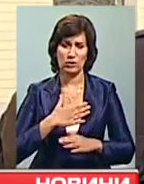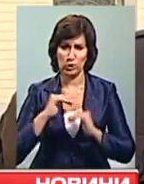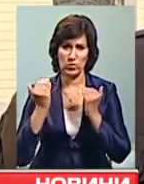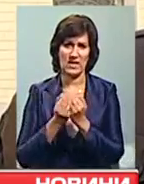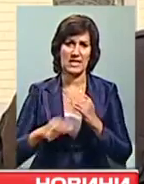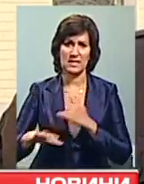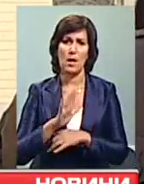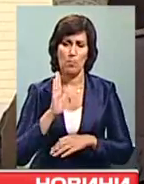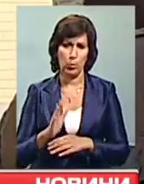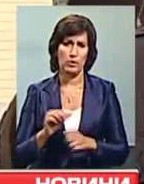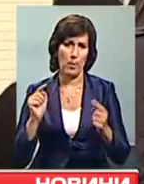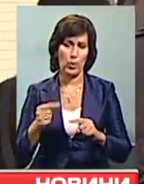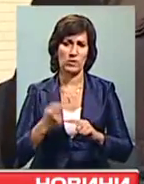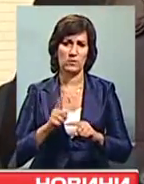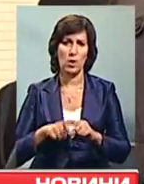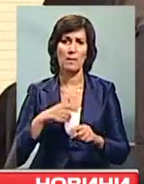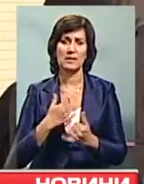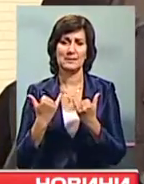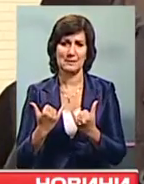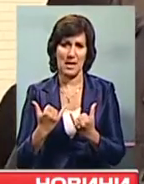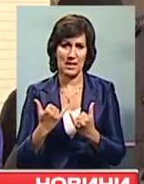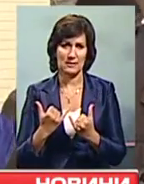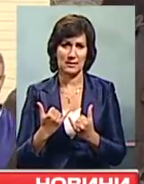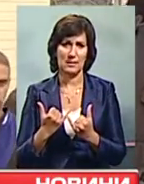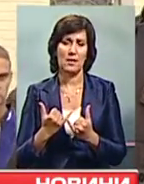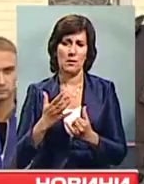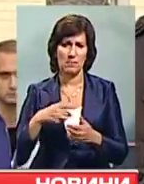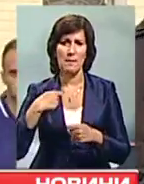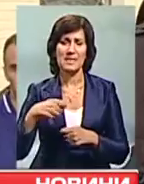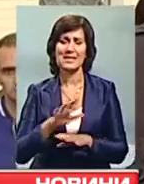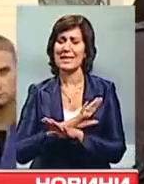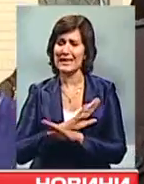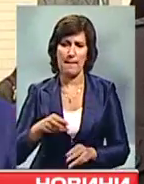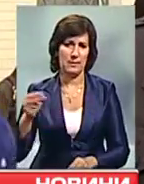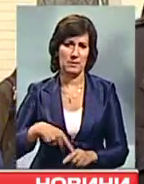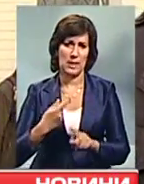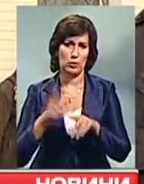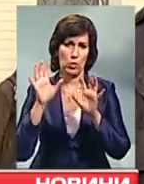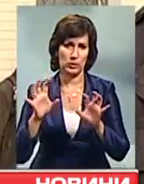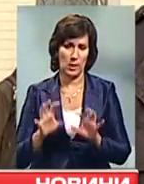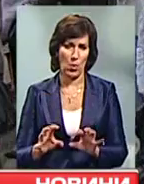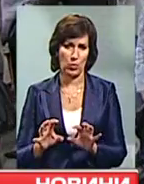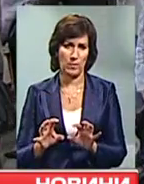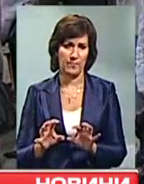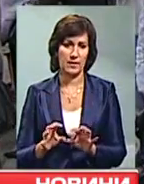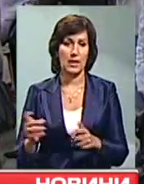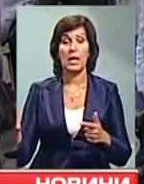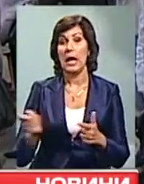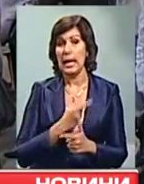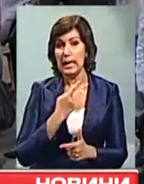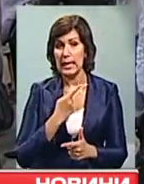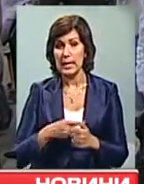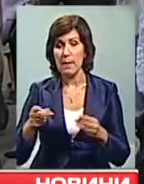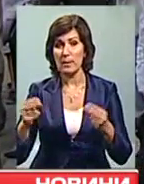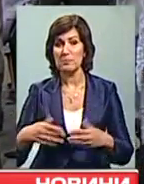ми будемо проти цього виступати. Ми будемо щонайменше зараз вимагати в президента не підписання цього закону, щонайменше. Либо ми